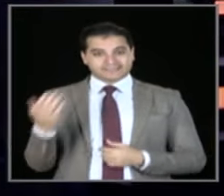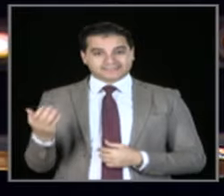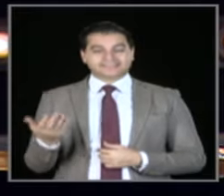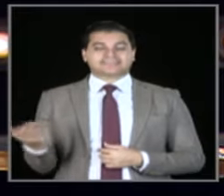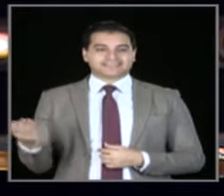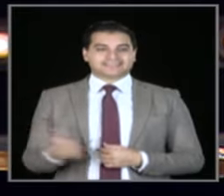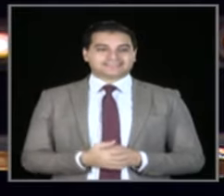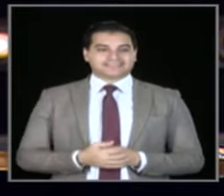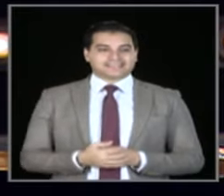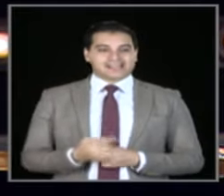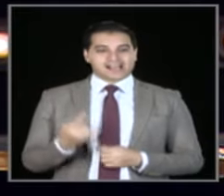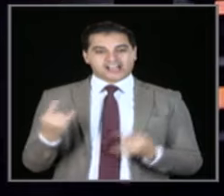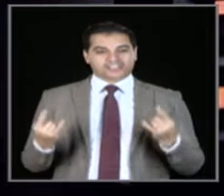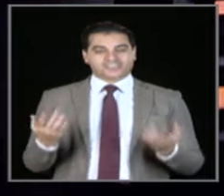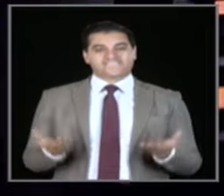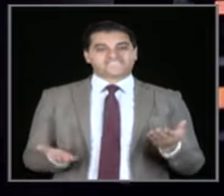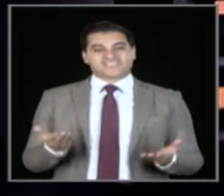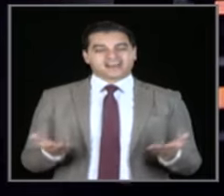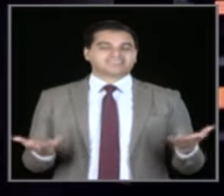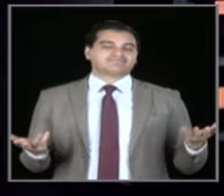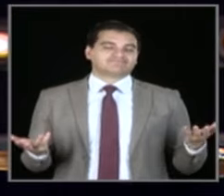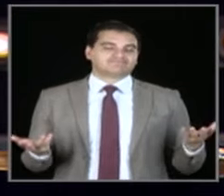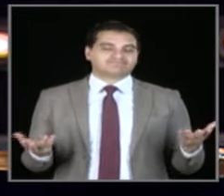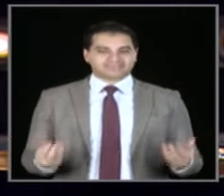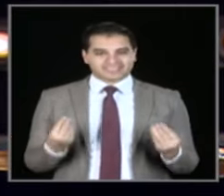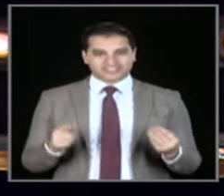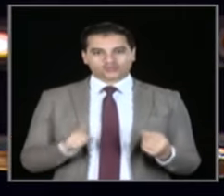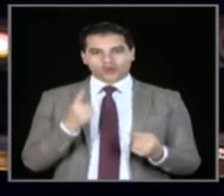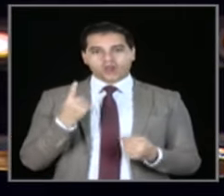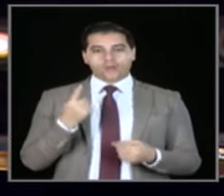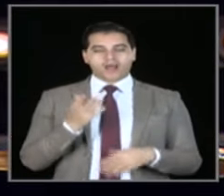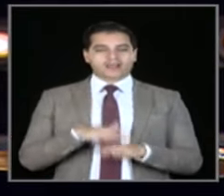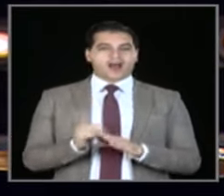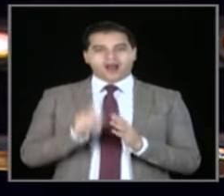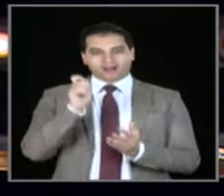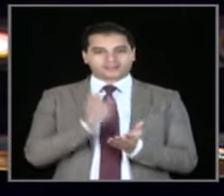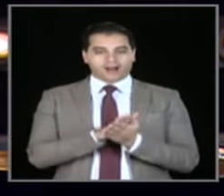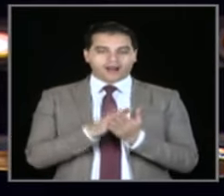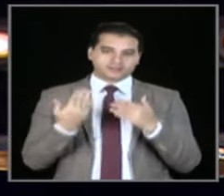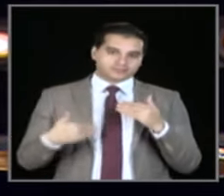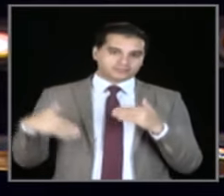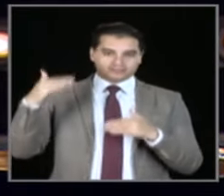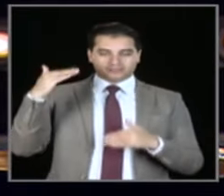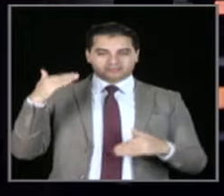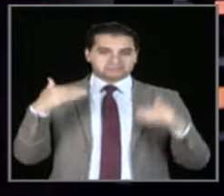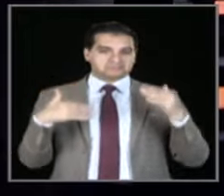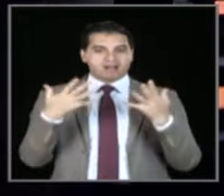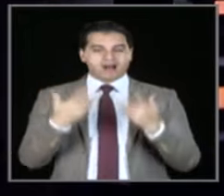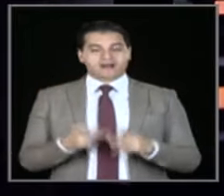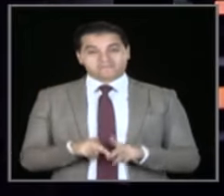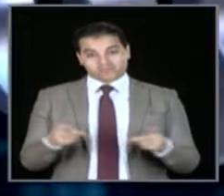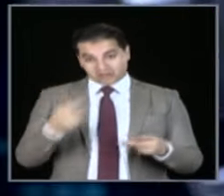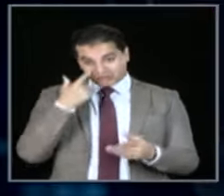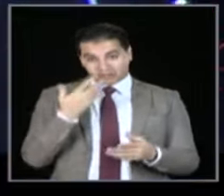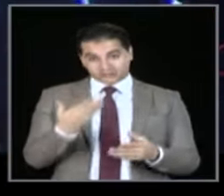المنيا. 10 نقاط، يعني سؤال واحد في عجلة الحظ يغير نتيجة